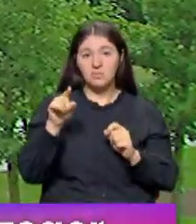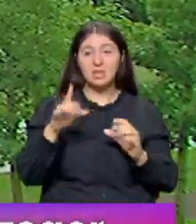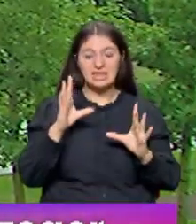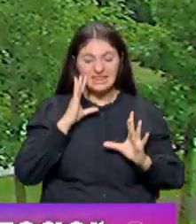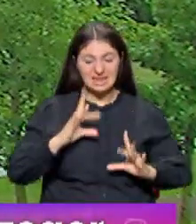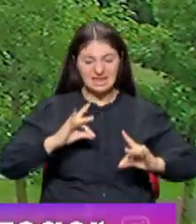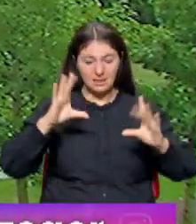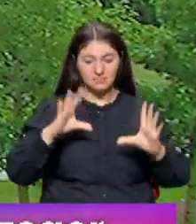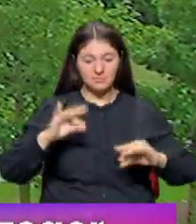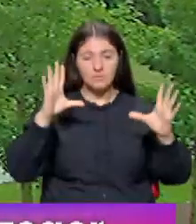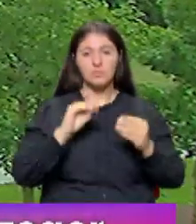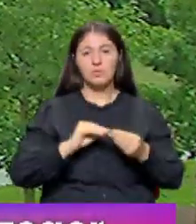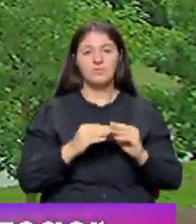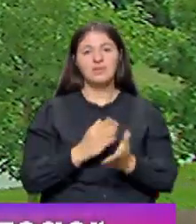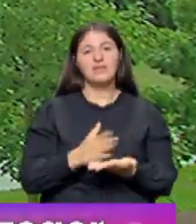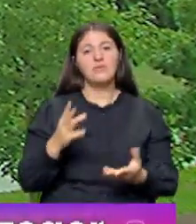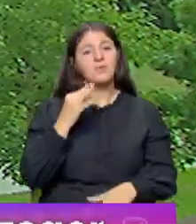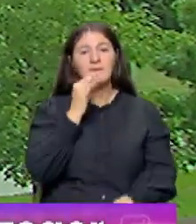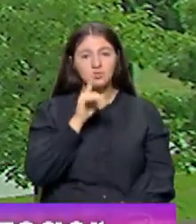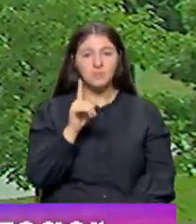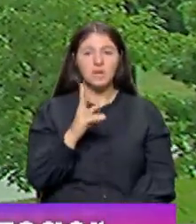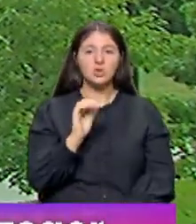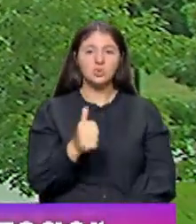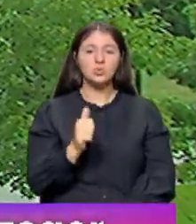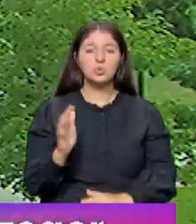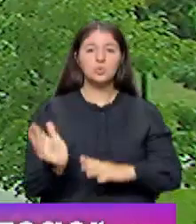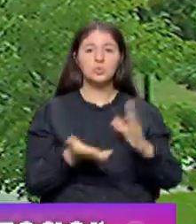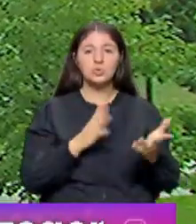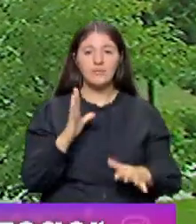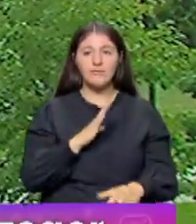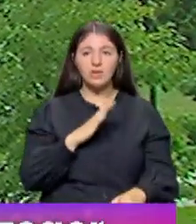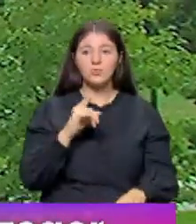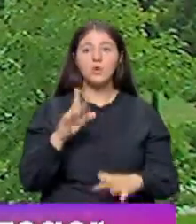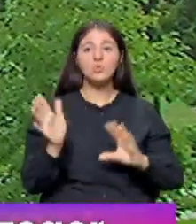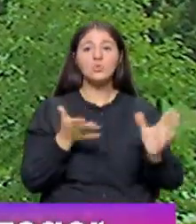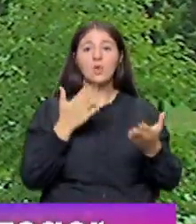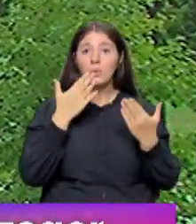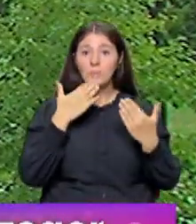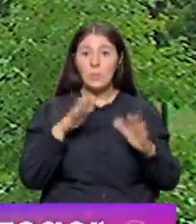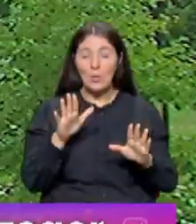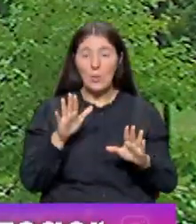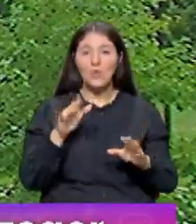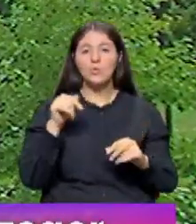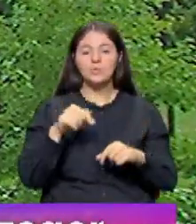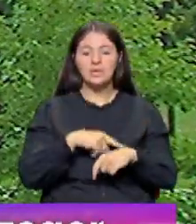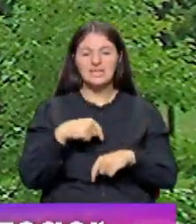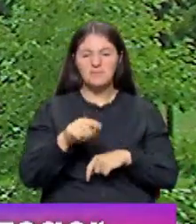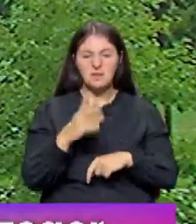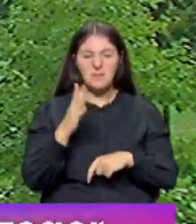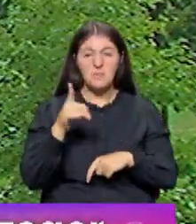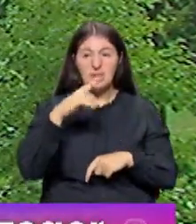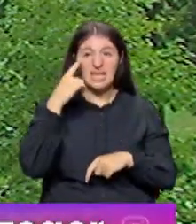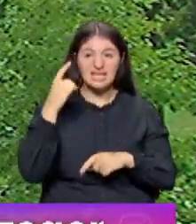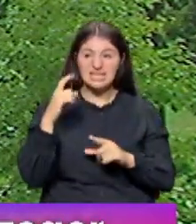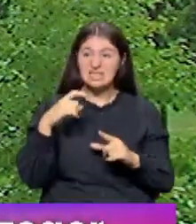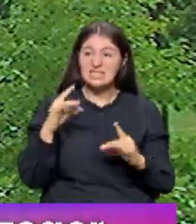bu nem problemi devam edeceğe benziyor birkaç gündür rüzgar vardı bugün o Rüzgar da yok şu saat itibariyle bile